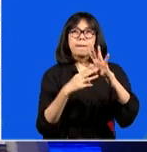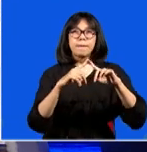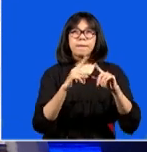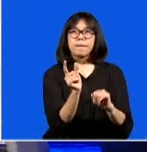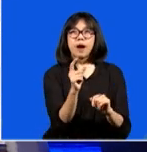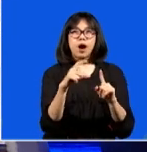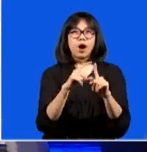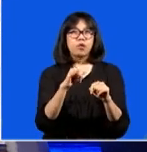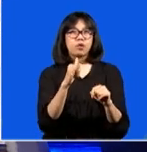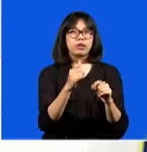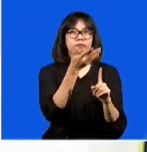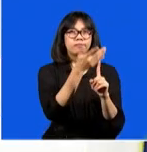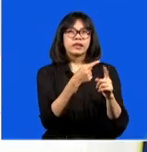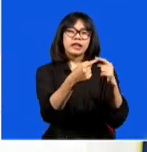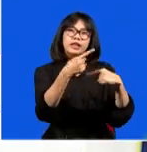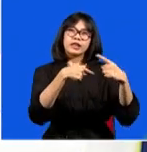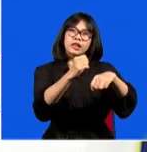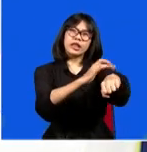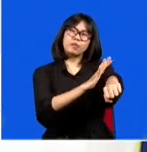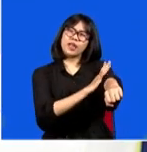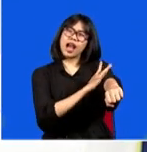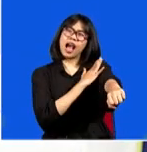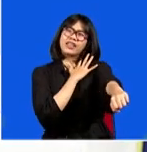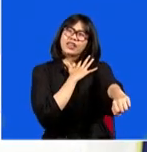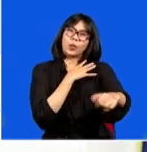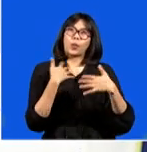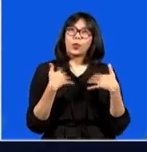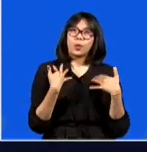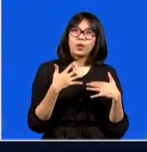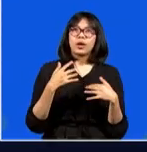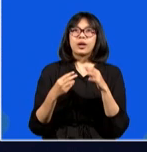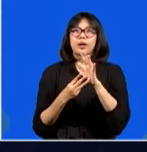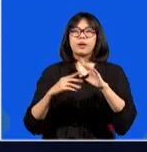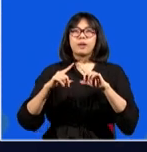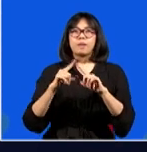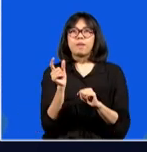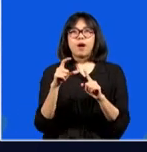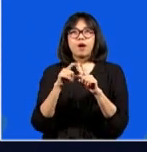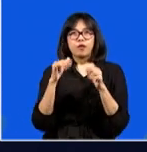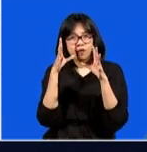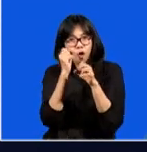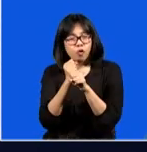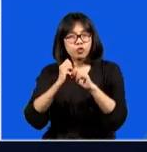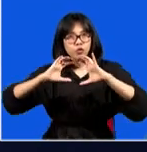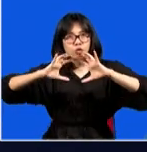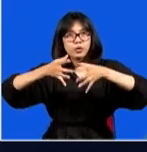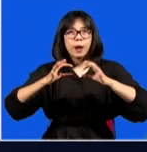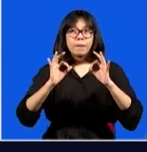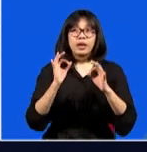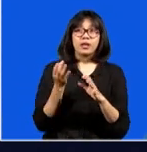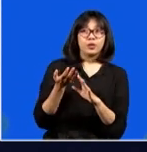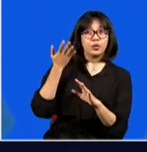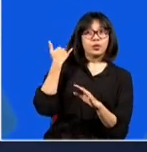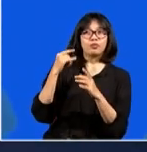inspiratif dan membanggakan passionnya Mbak Maudy ini di pendidikan udah jelas waktu itu sempat kita berbincang ya